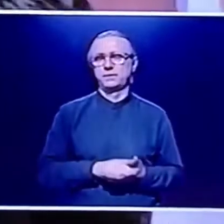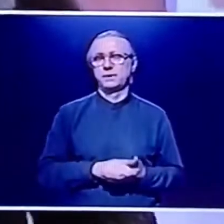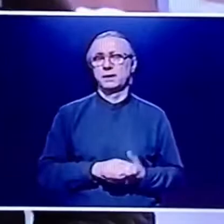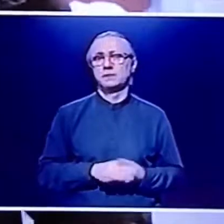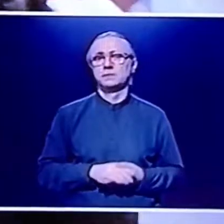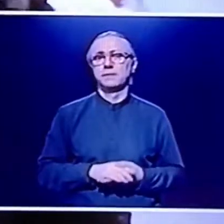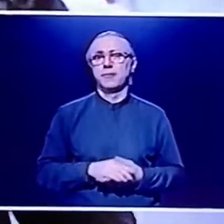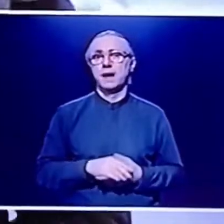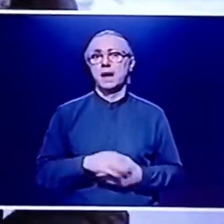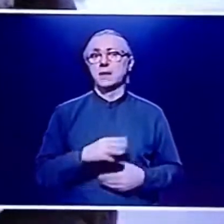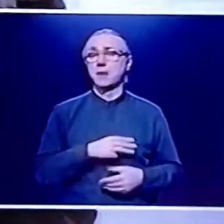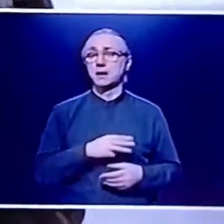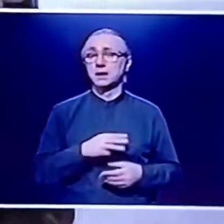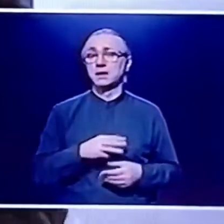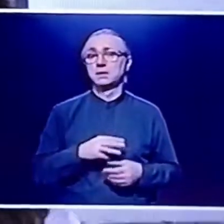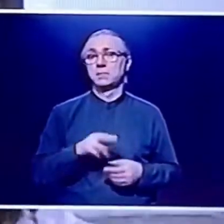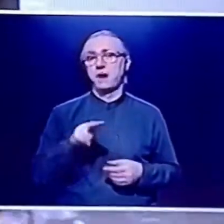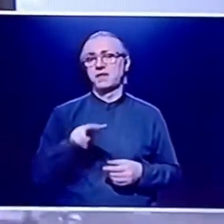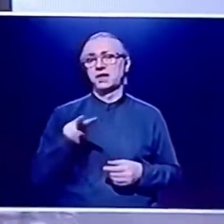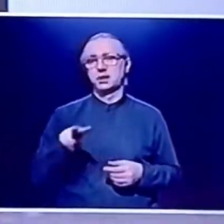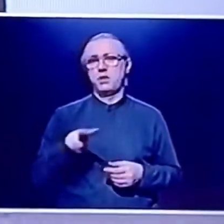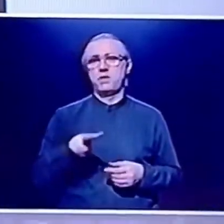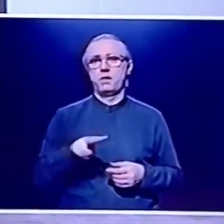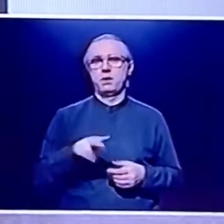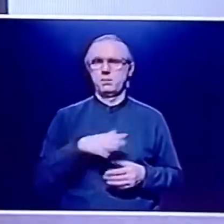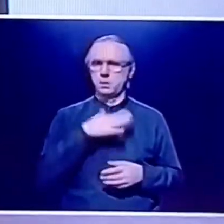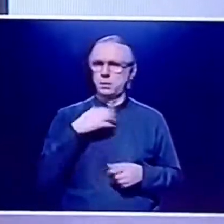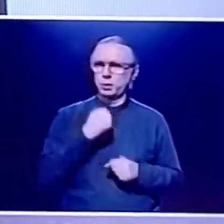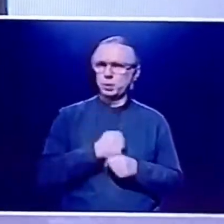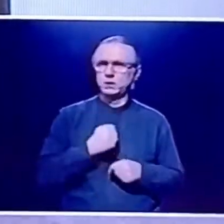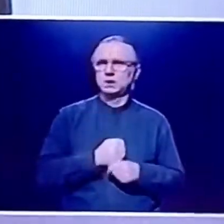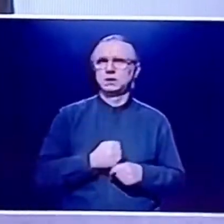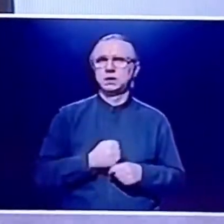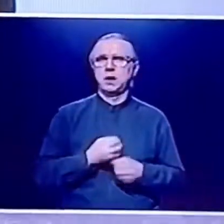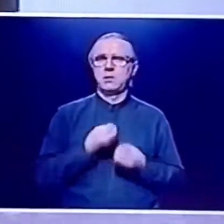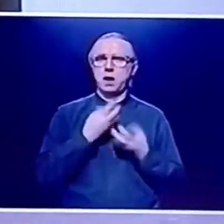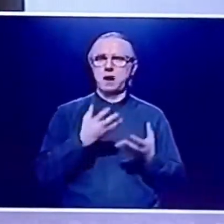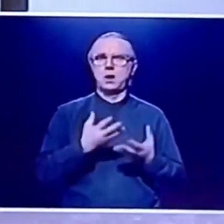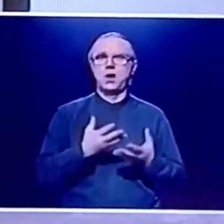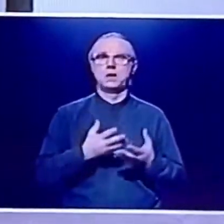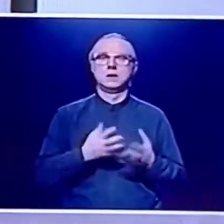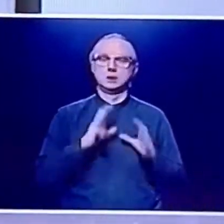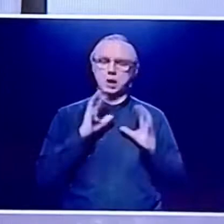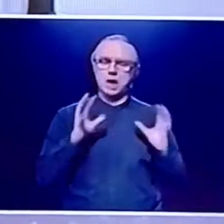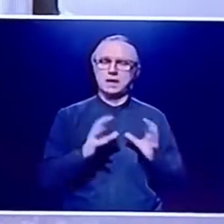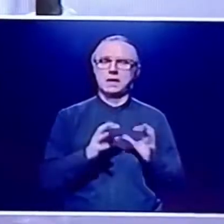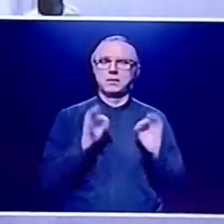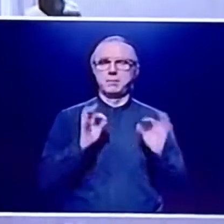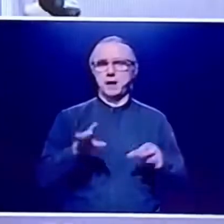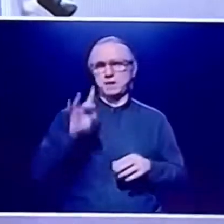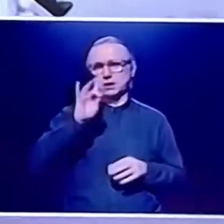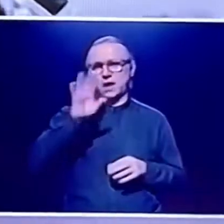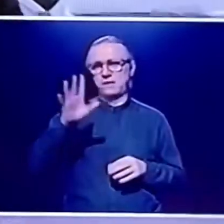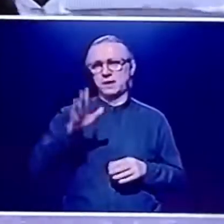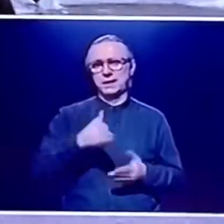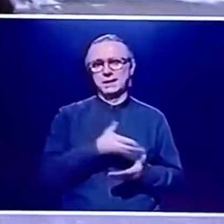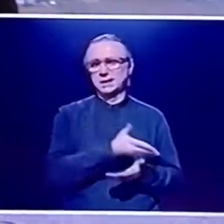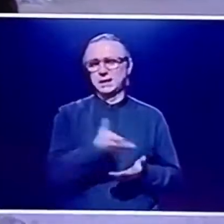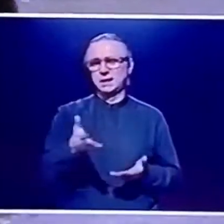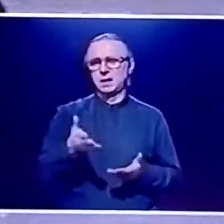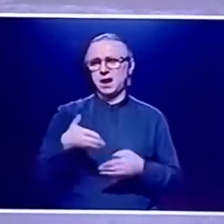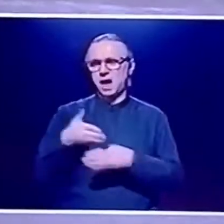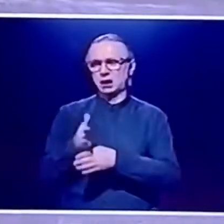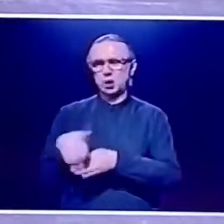Павел Леднев немало потрудился на благо распространения православия среди раскольников и сектантов. Как